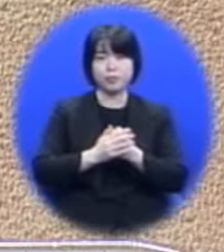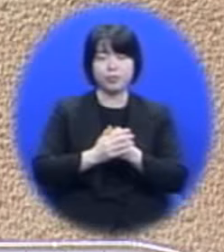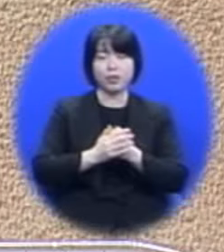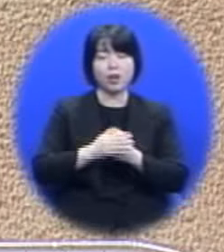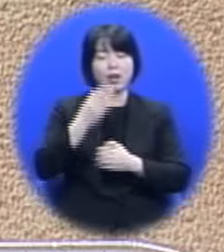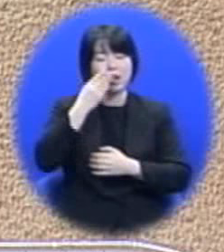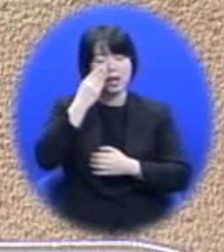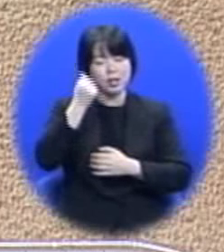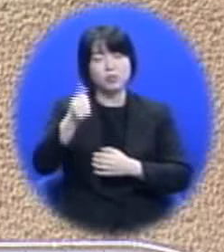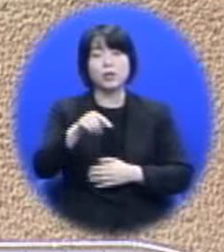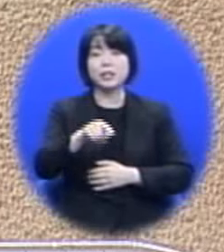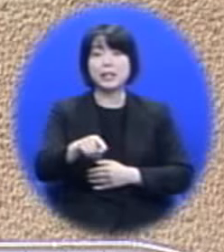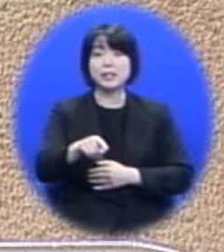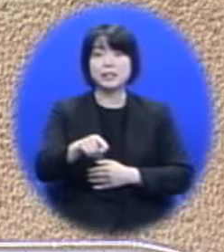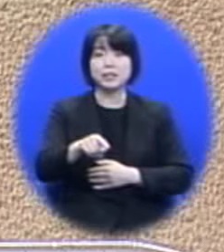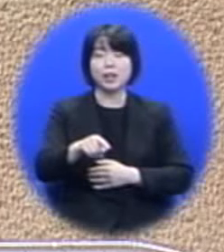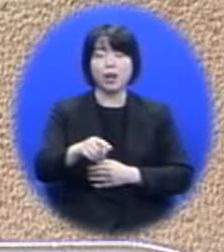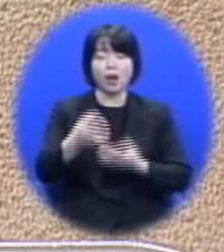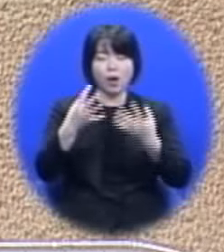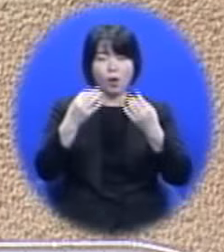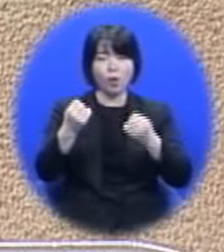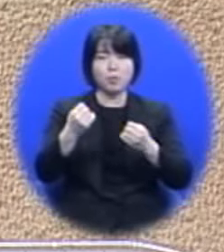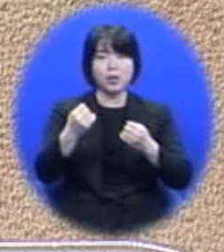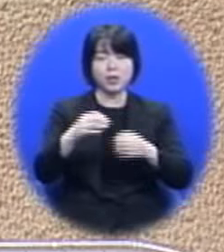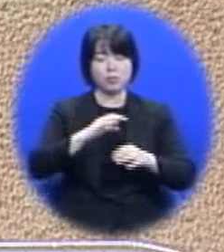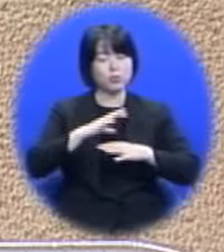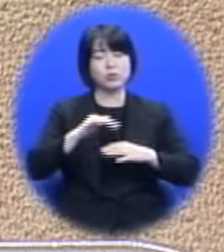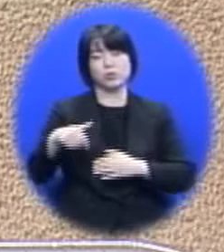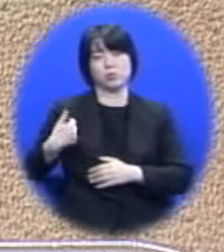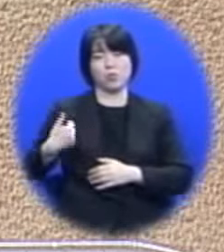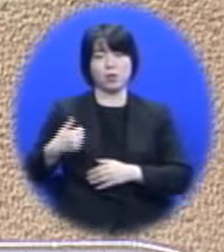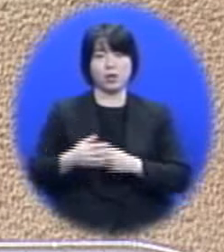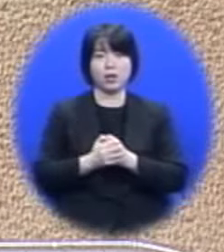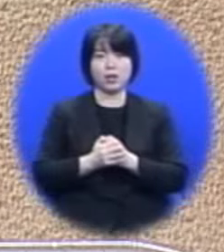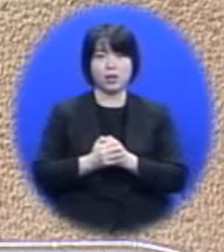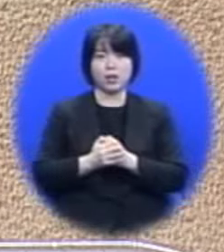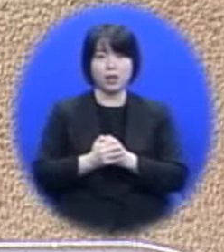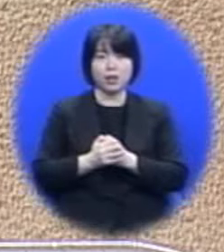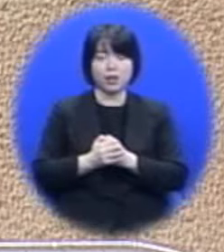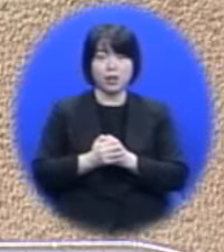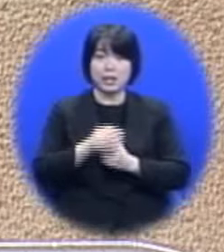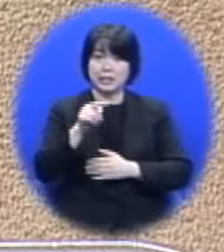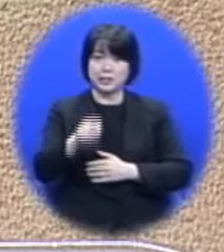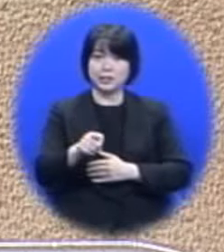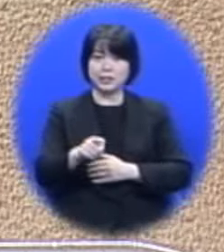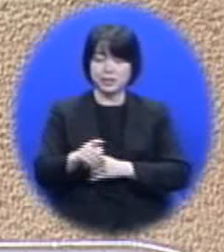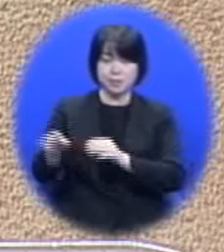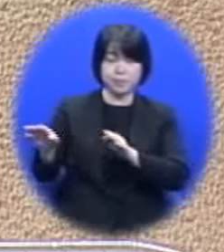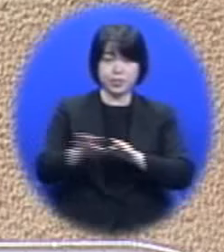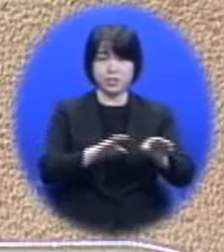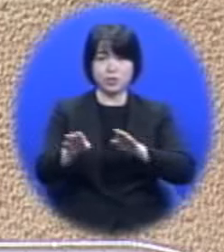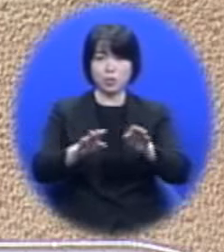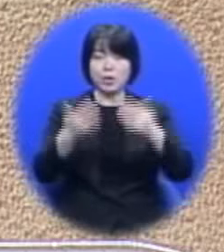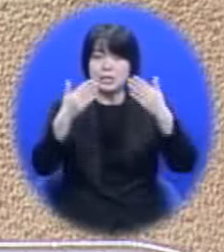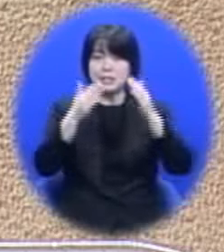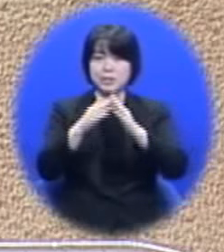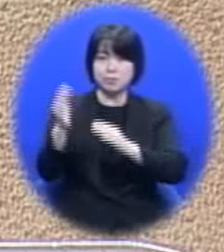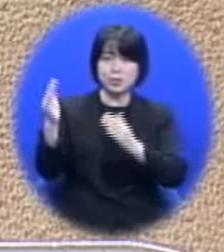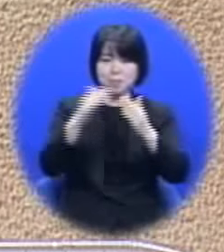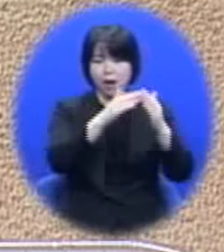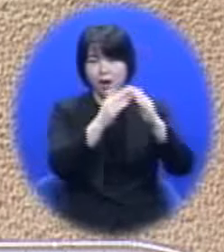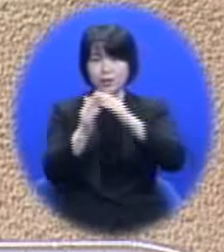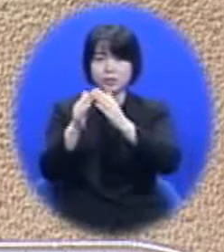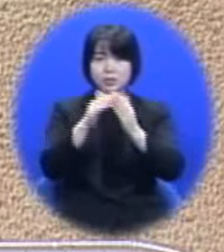익숙하다는 게 얼마나 놀라운 것인지. 그 진동이, 집이 흔들리고